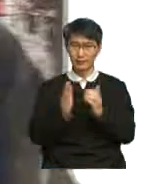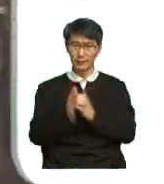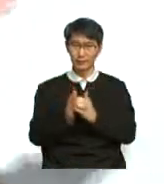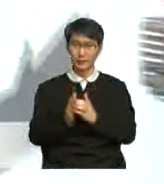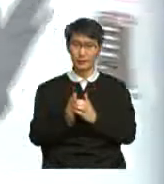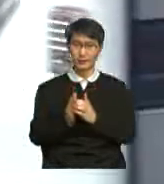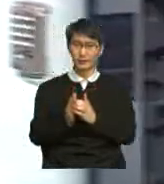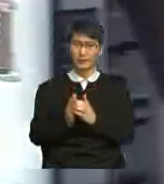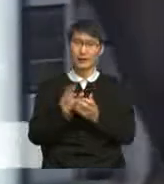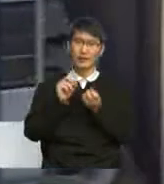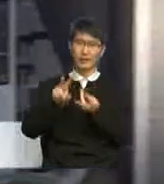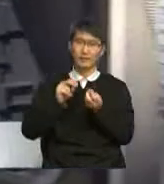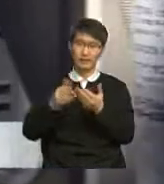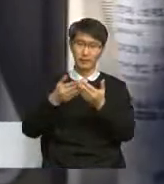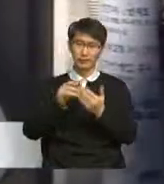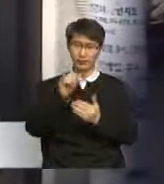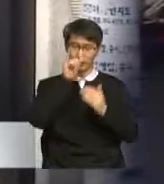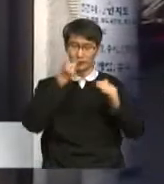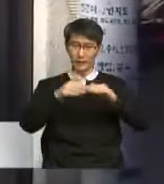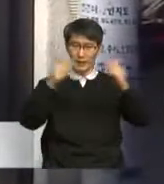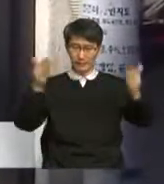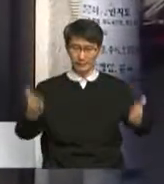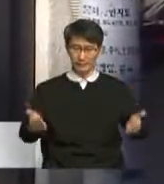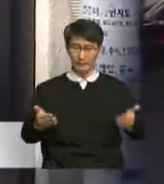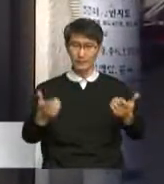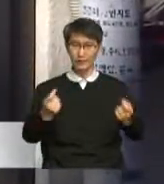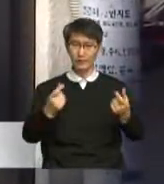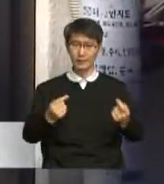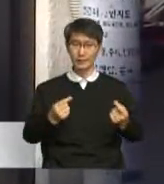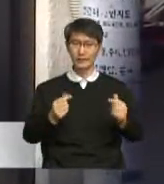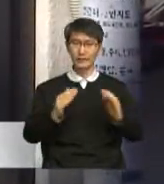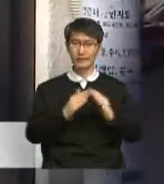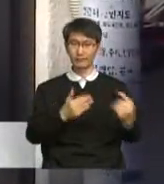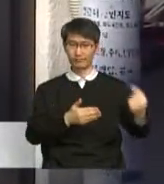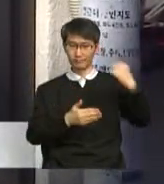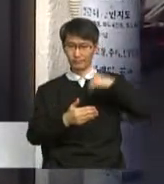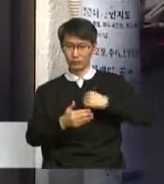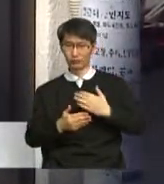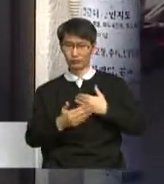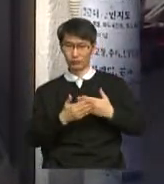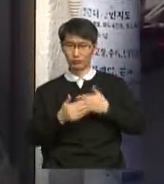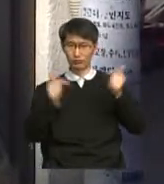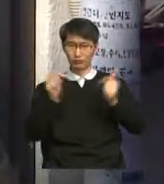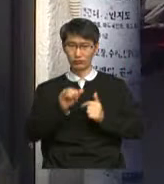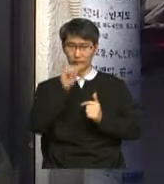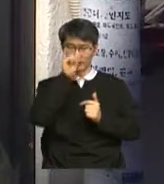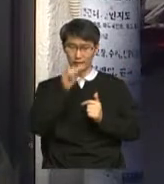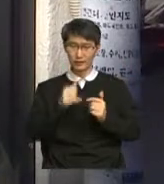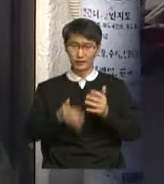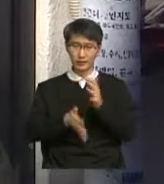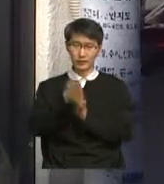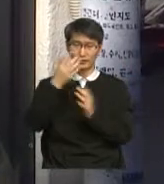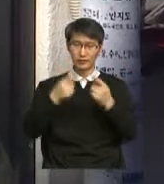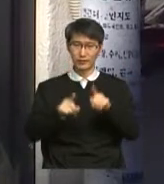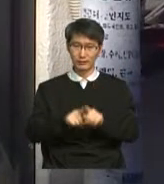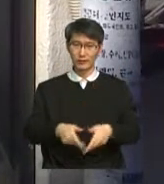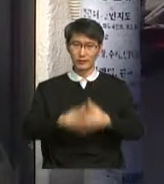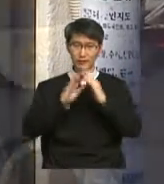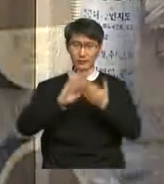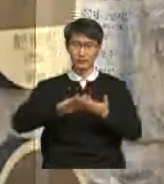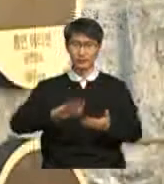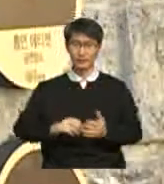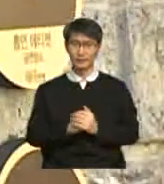택배를 수령할 수 있는 안심 택배함입니다. 이렇게 주거 침입에 대한 불안감을 줄일 수 있는 시설도 함께